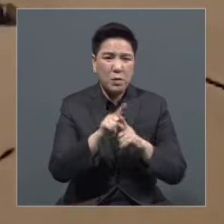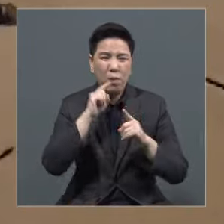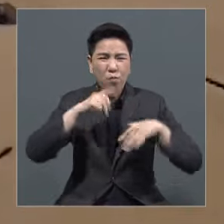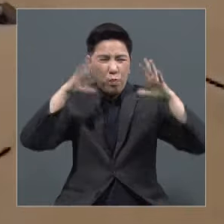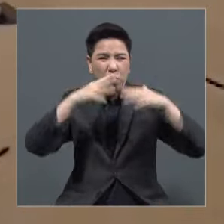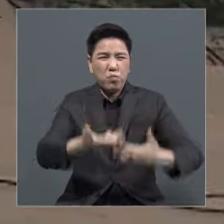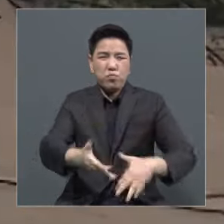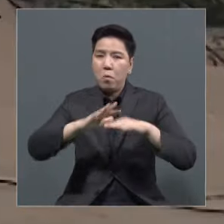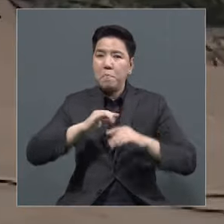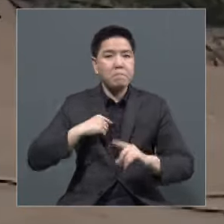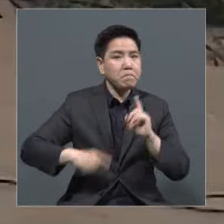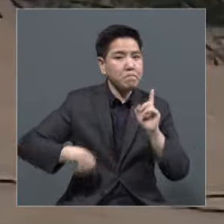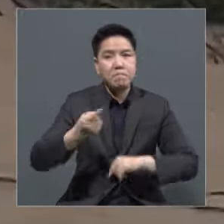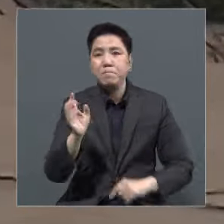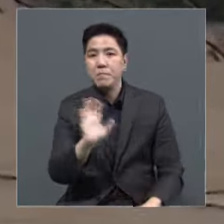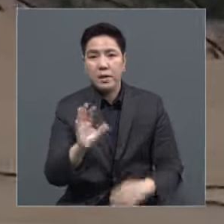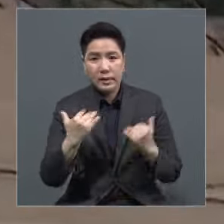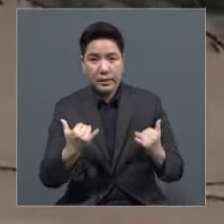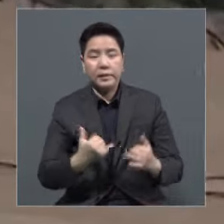ฝนฟ้าขนองครับ